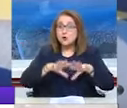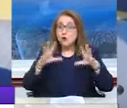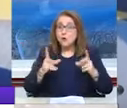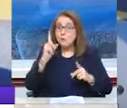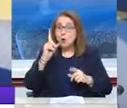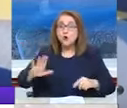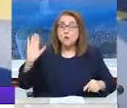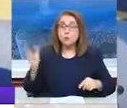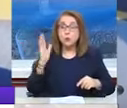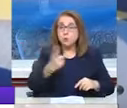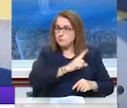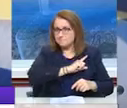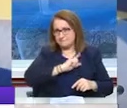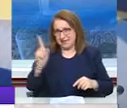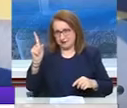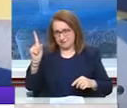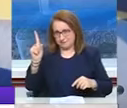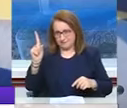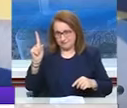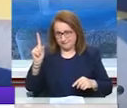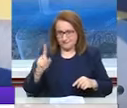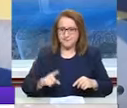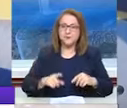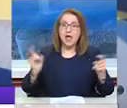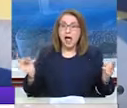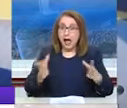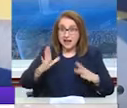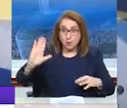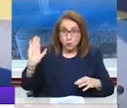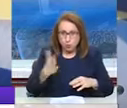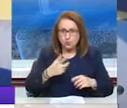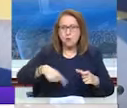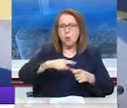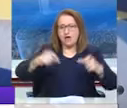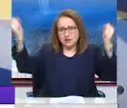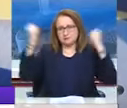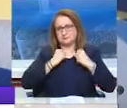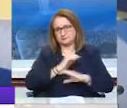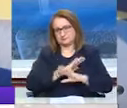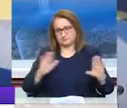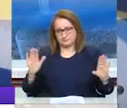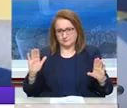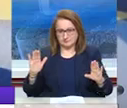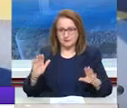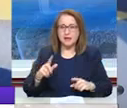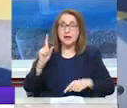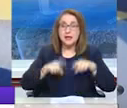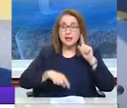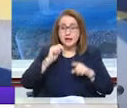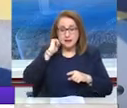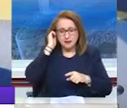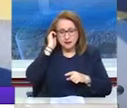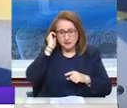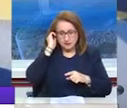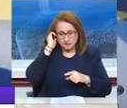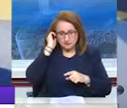θέσεων εργασίας. Για τις επιχειρήσεις που δεν είχε προβλεφθεί η ένταξή τους σε πλαίσιο ρυθμίσεων